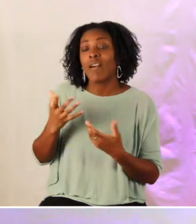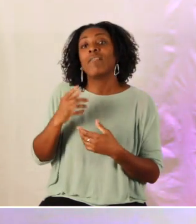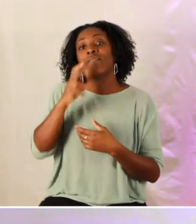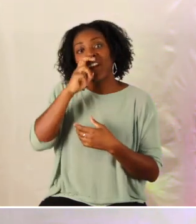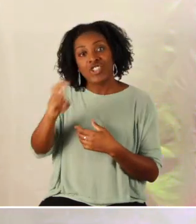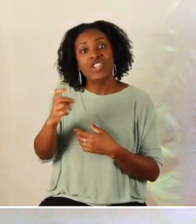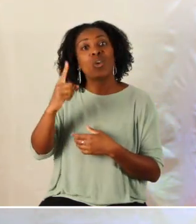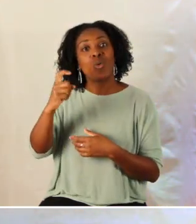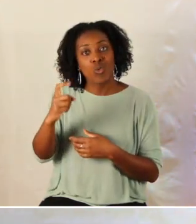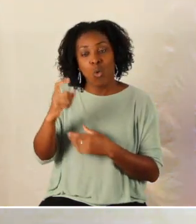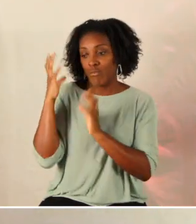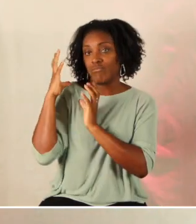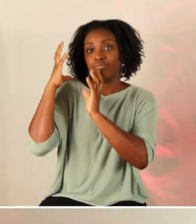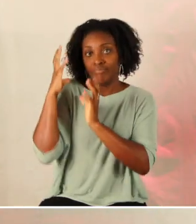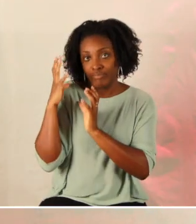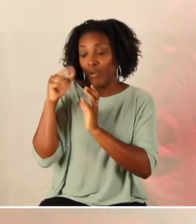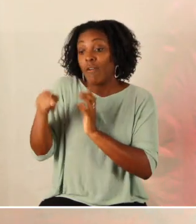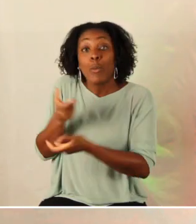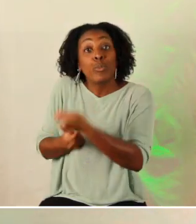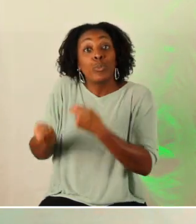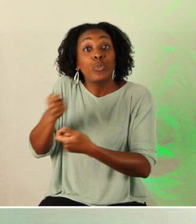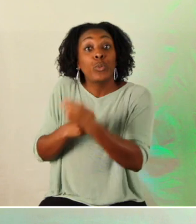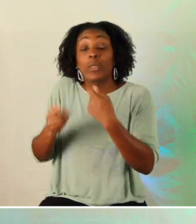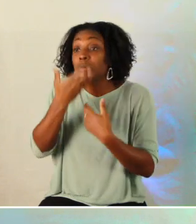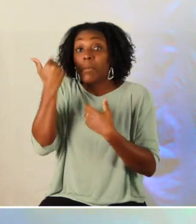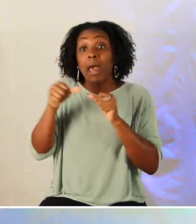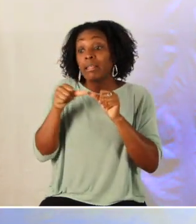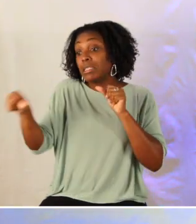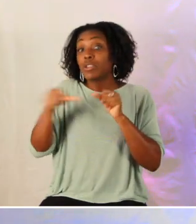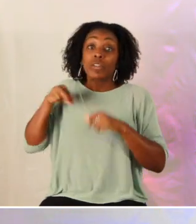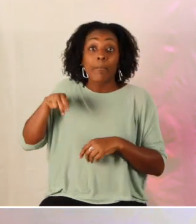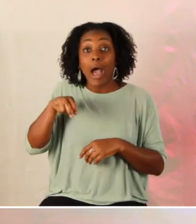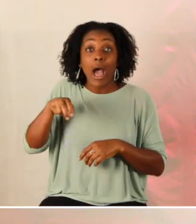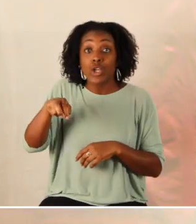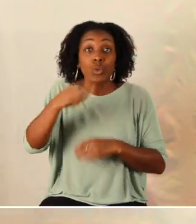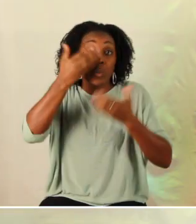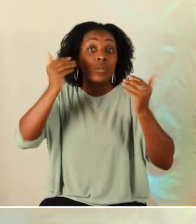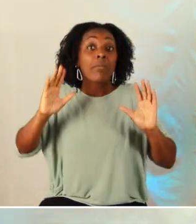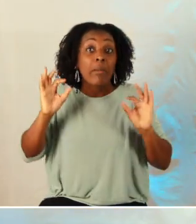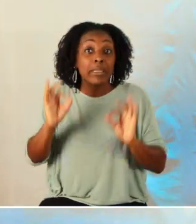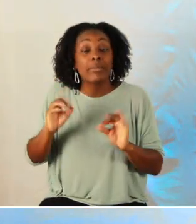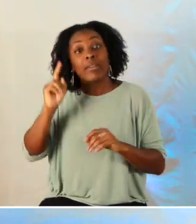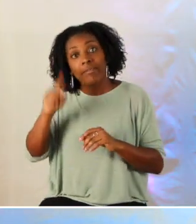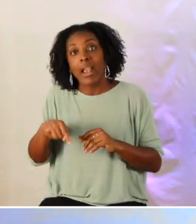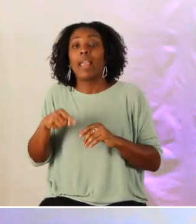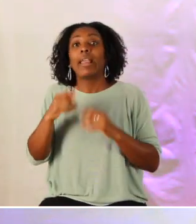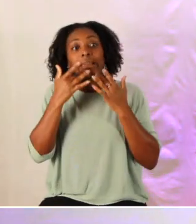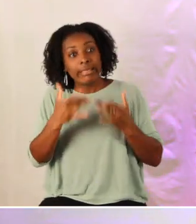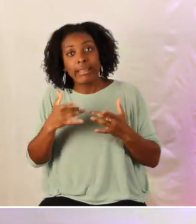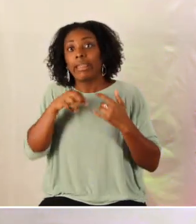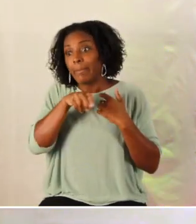cruche, d'aller au puits. Donc on ne sait pas de quelle distance elle avait à parcourir, mais il fallait sortir du clan et puis